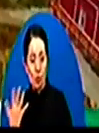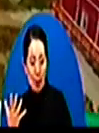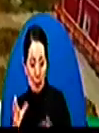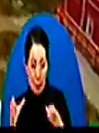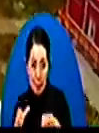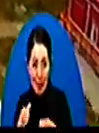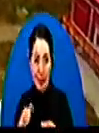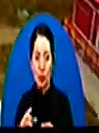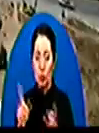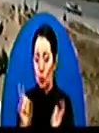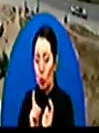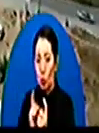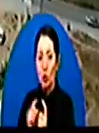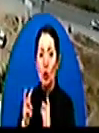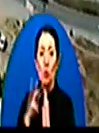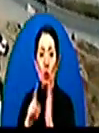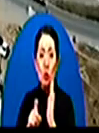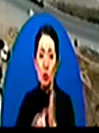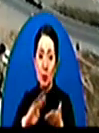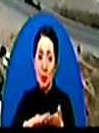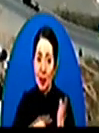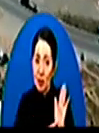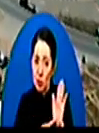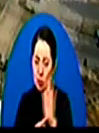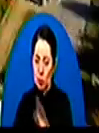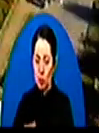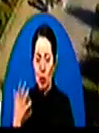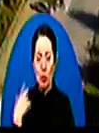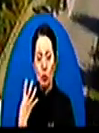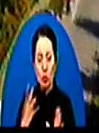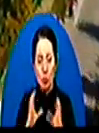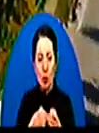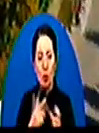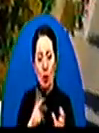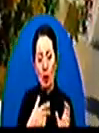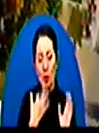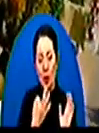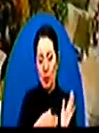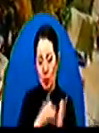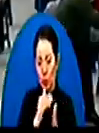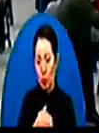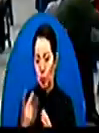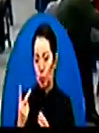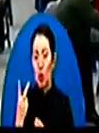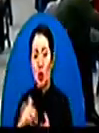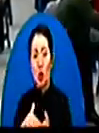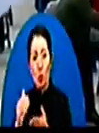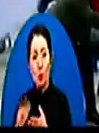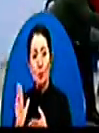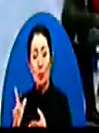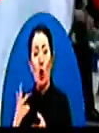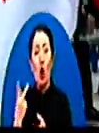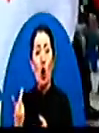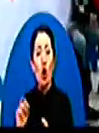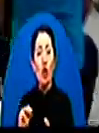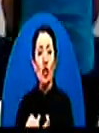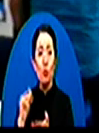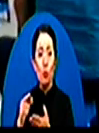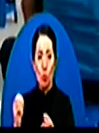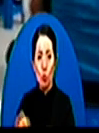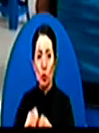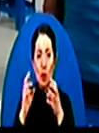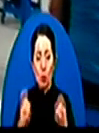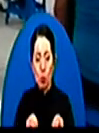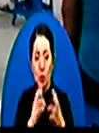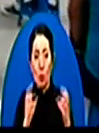танилцууллаа. Өнгөрсөн 4 жилд 9-р багт 3.8 тэрбум төгрөгийн, 4-р багт 2 тэрбум төгрөгийн, 5-р багт 20 орчим тэрбум төгрөгийн бүтээн